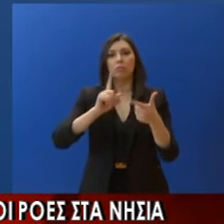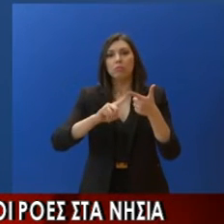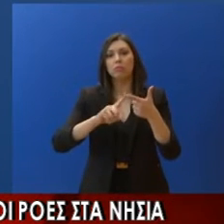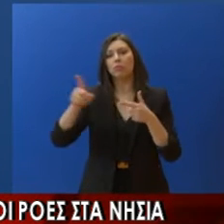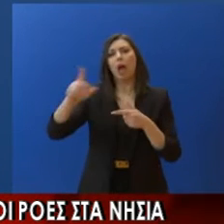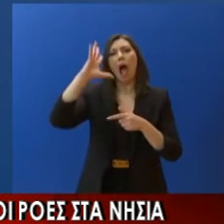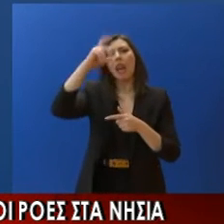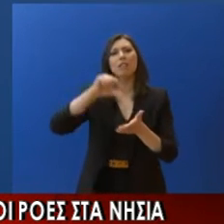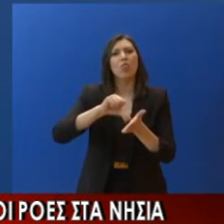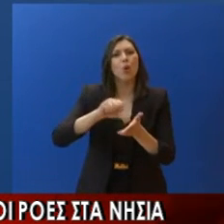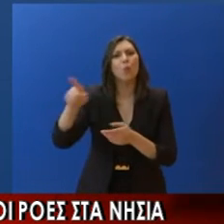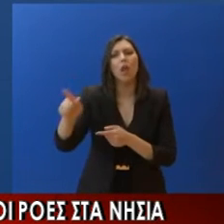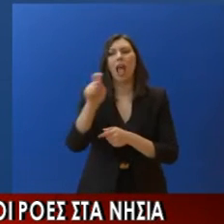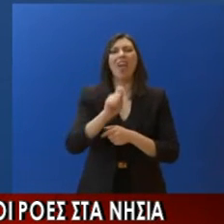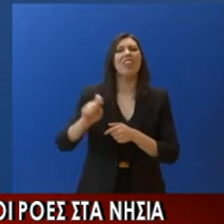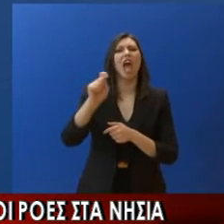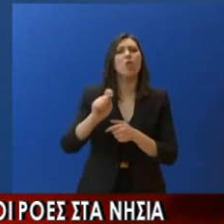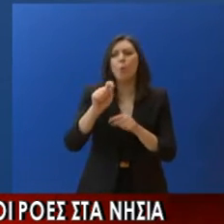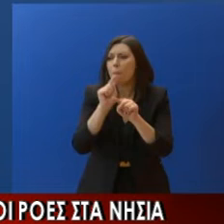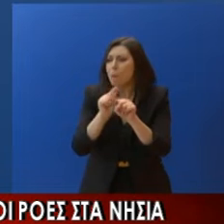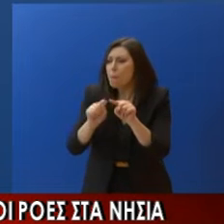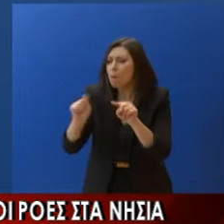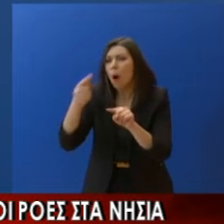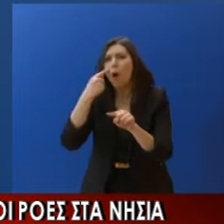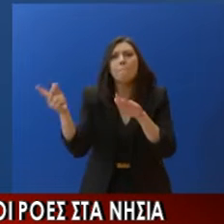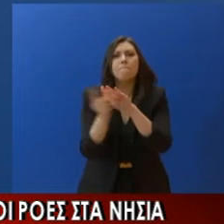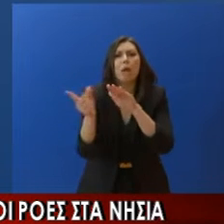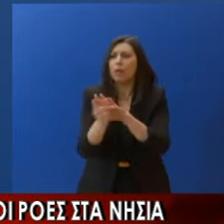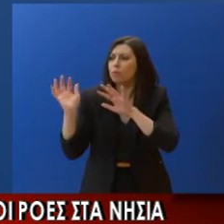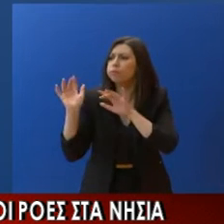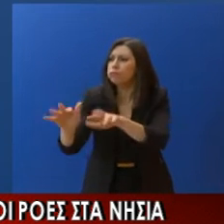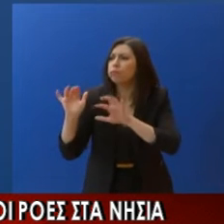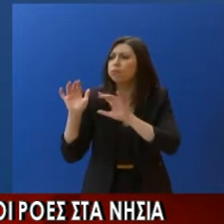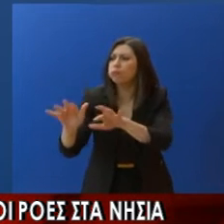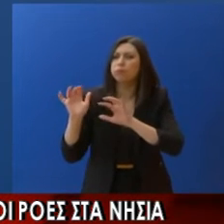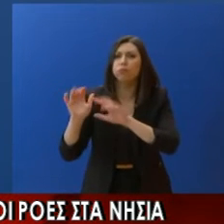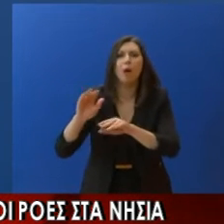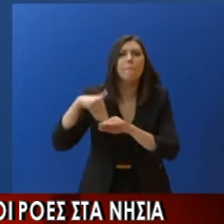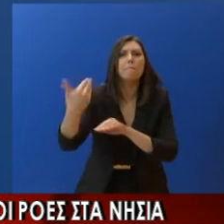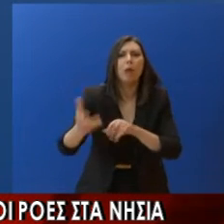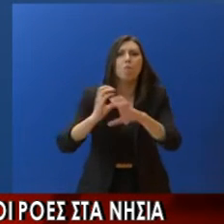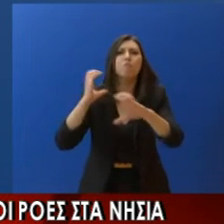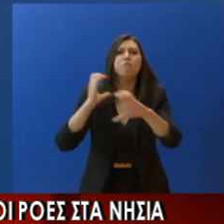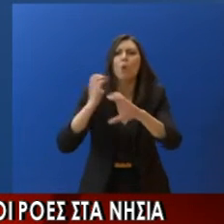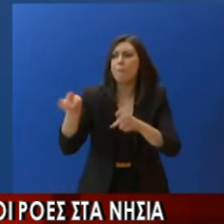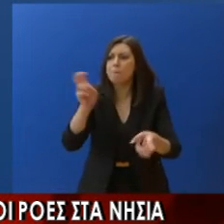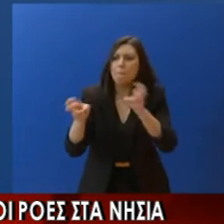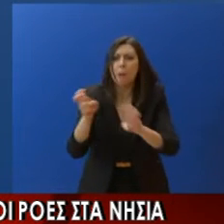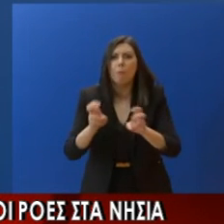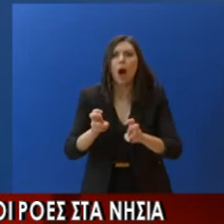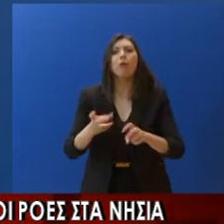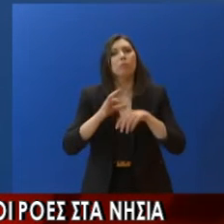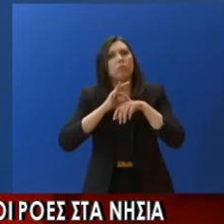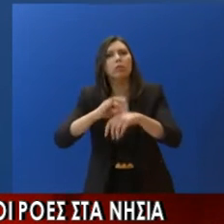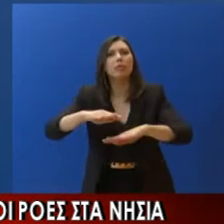αλλού και η δωρεάν οργανωμένη μεταφορά τους στα σύνορα με τη συνοδεία της τουρκικής στρατοφυλακής. Οι